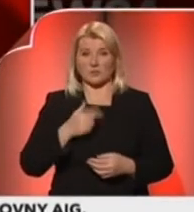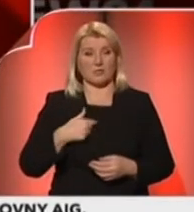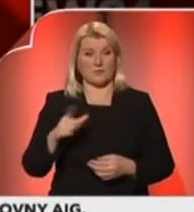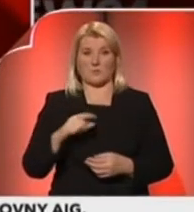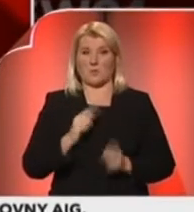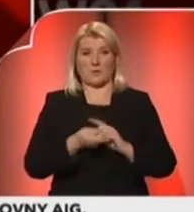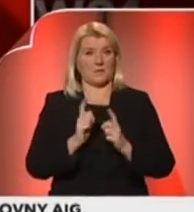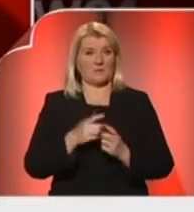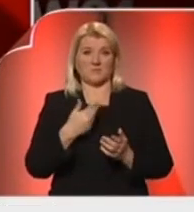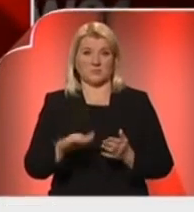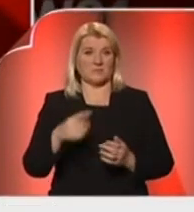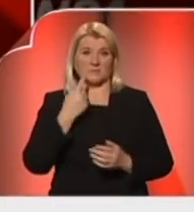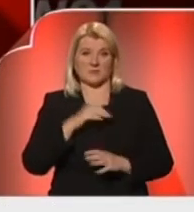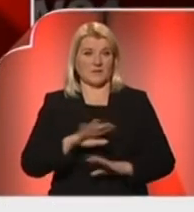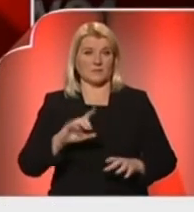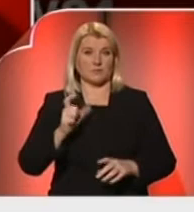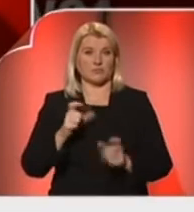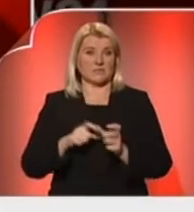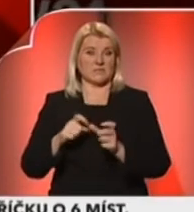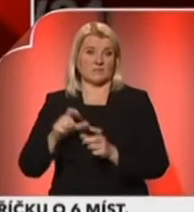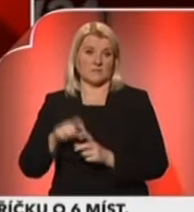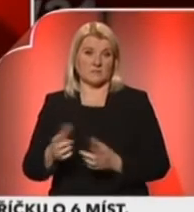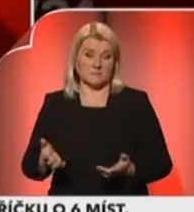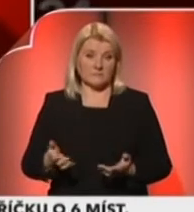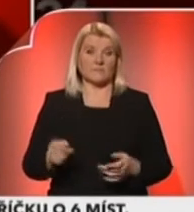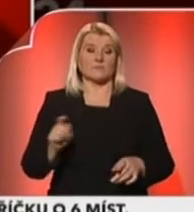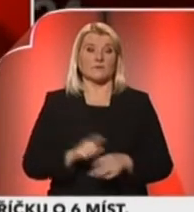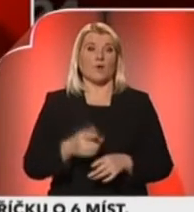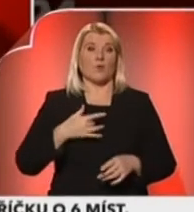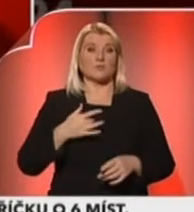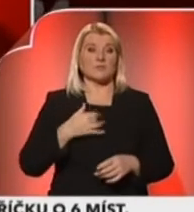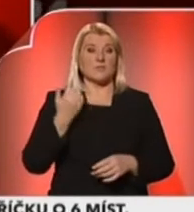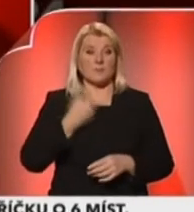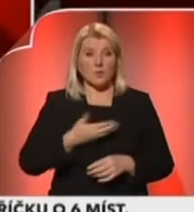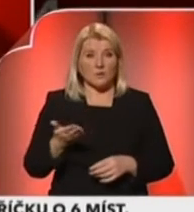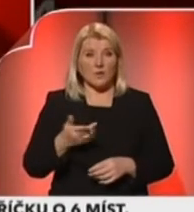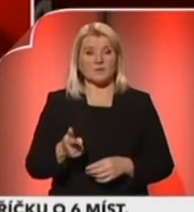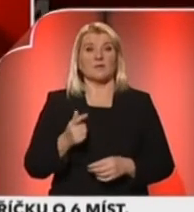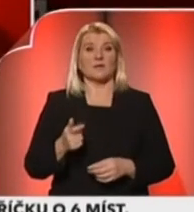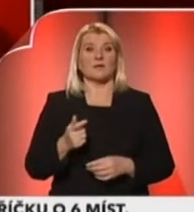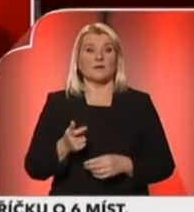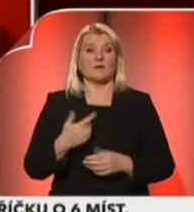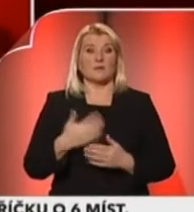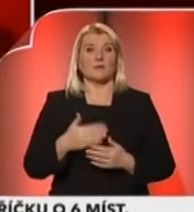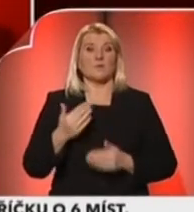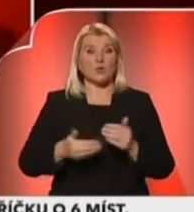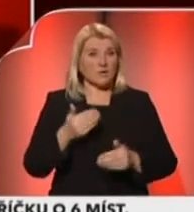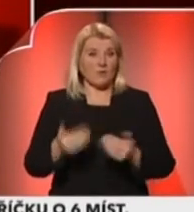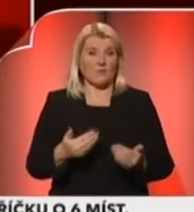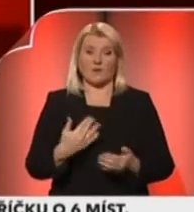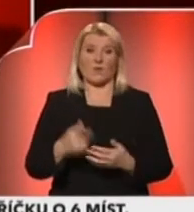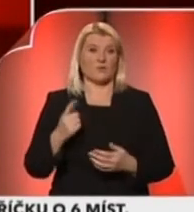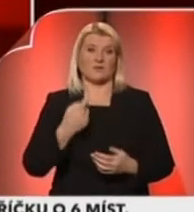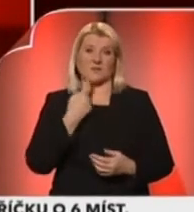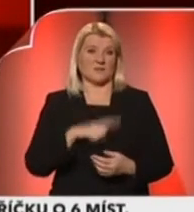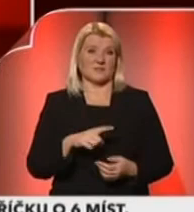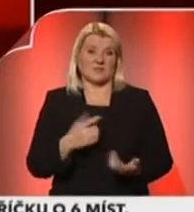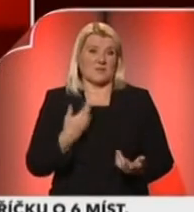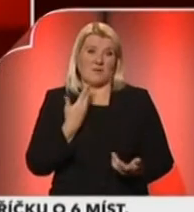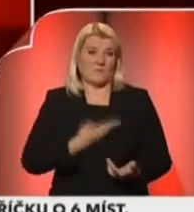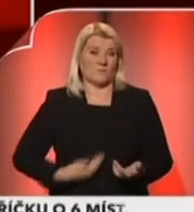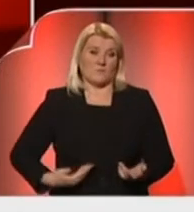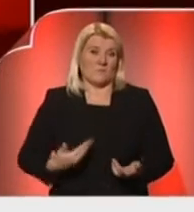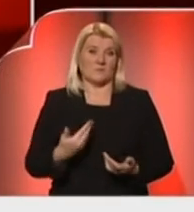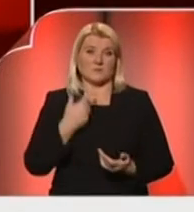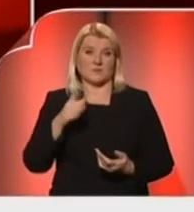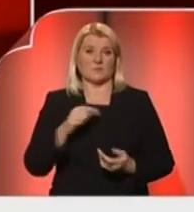jednat nebude vůbec se sociální demokracií a občanský demokraté protahovali a neměli vůli na tom se s